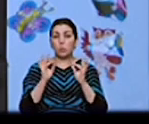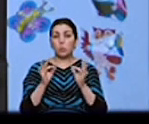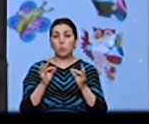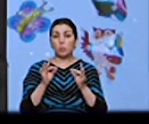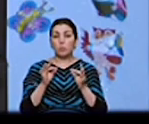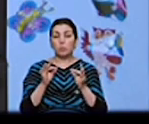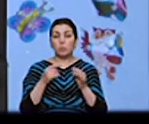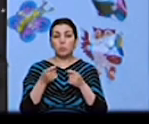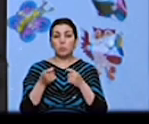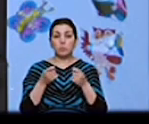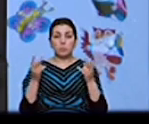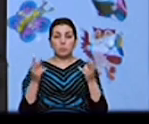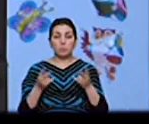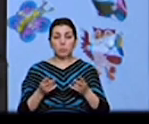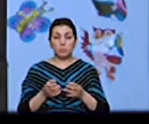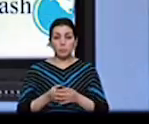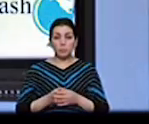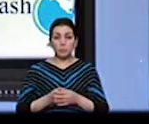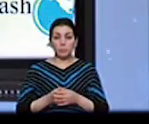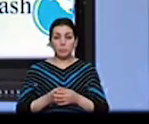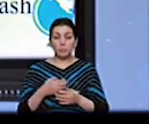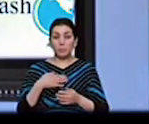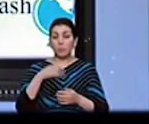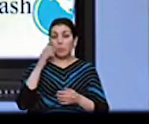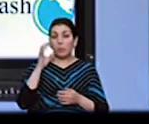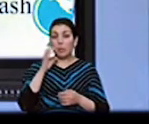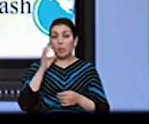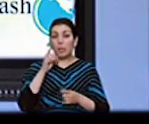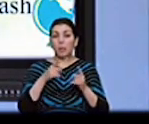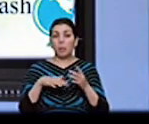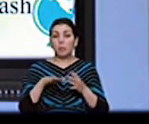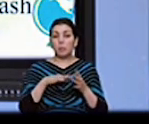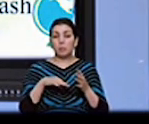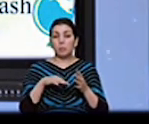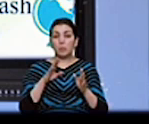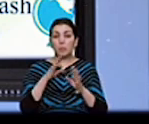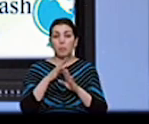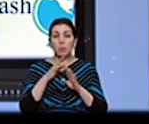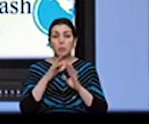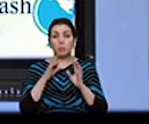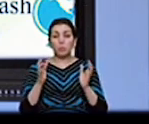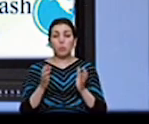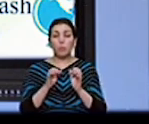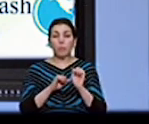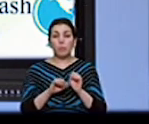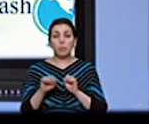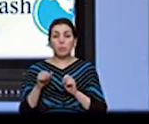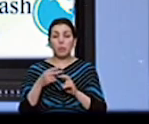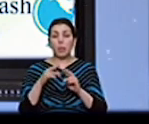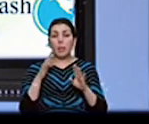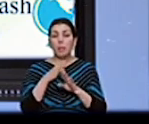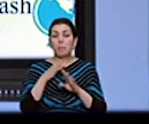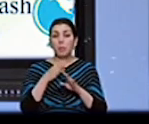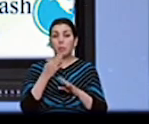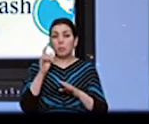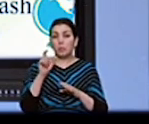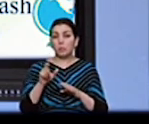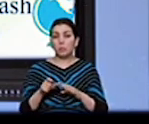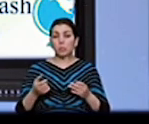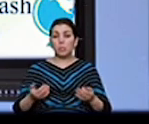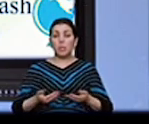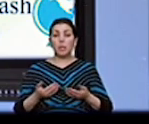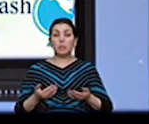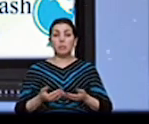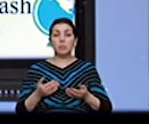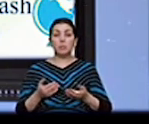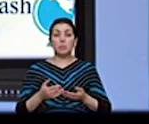oqilona foydalanishimiz zarur. O'zbekiston tabiatini muhofaza qilish. Tabiat insonning